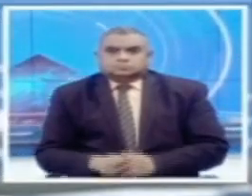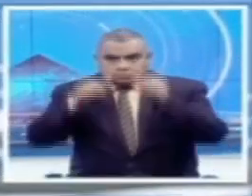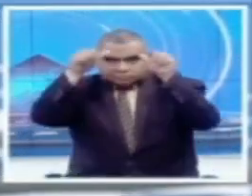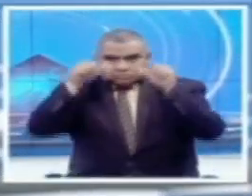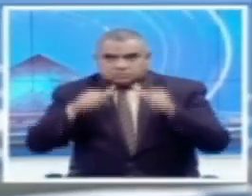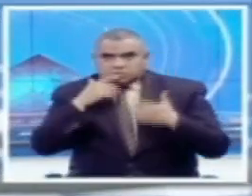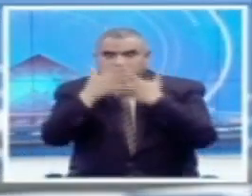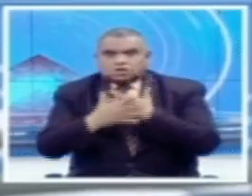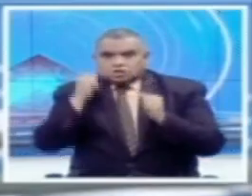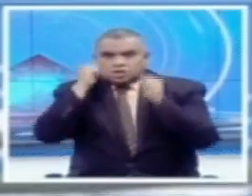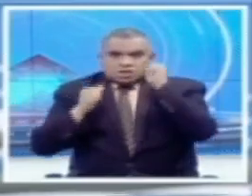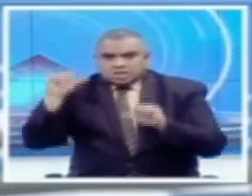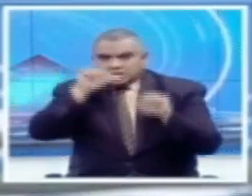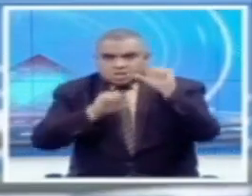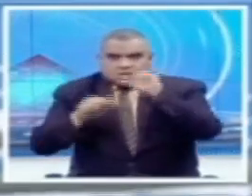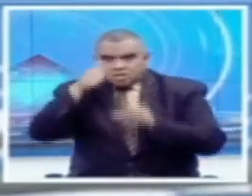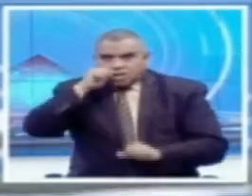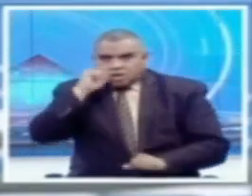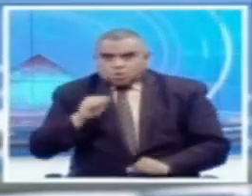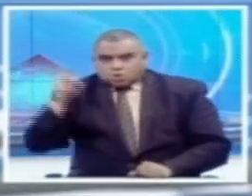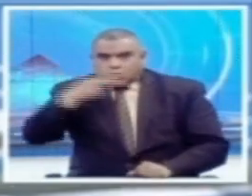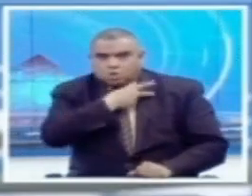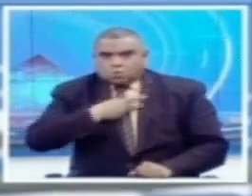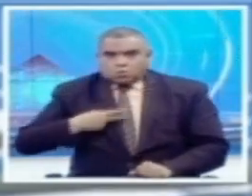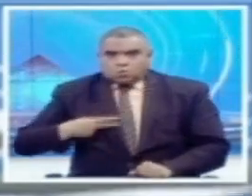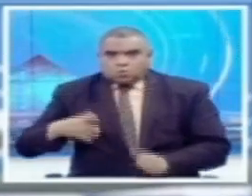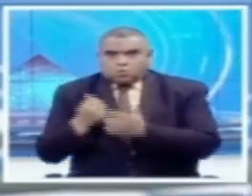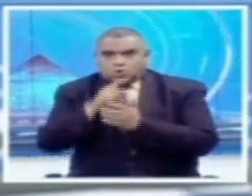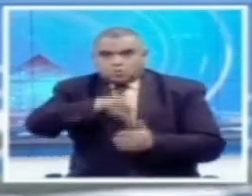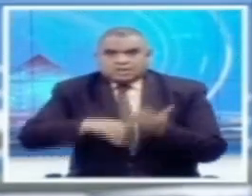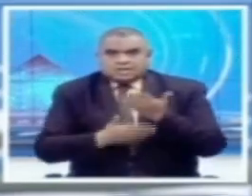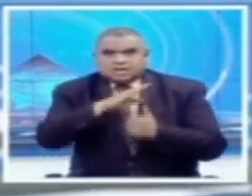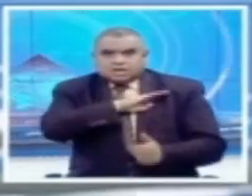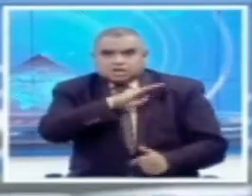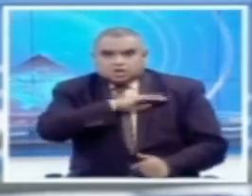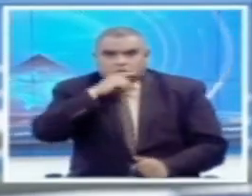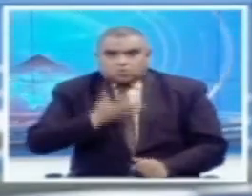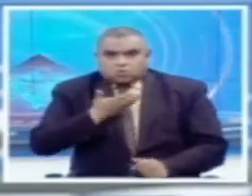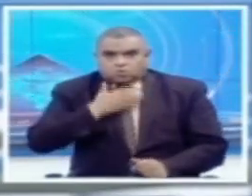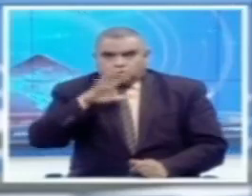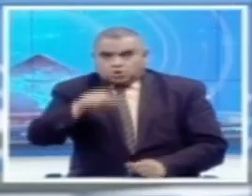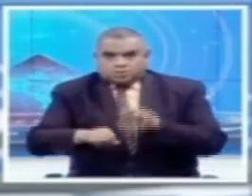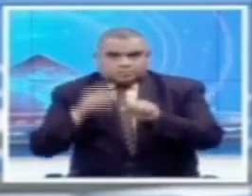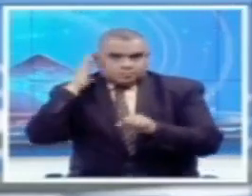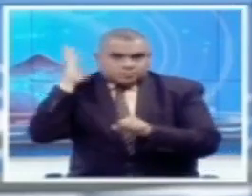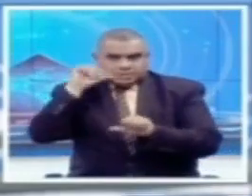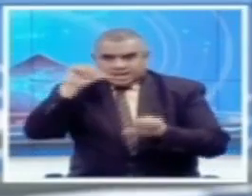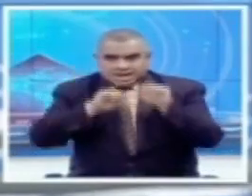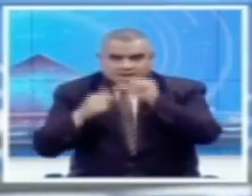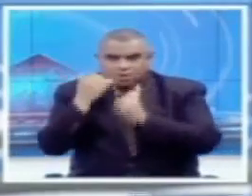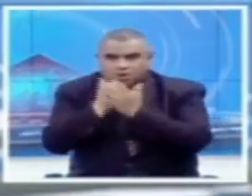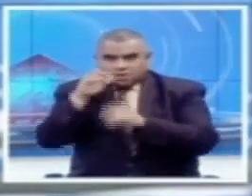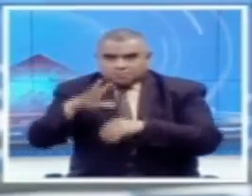أعلنت شركة الطاقة النووية الأوكرانية الحكومية أن معظم القوات الروسية التي كانت تحتل محطة تشيرنوبيل النووية